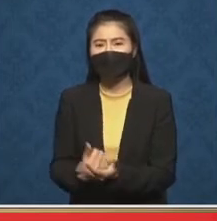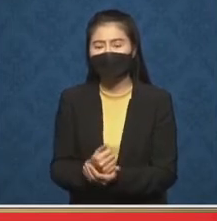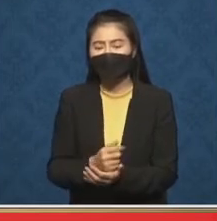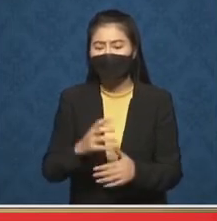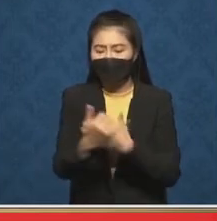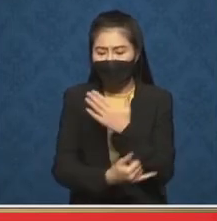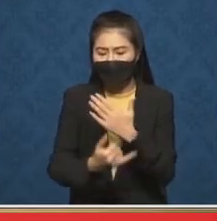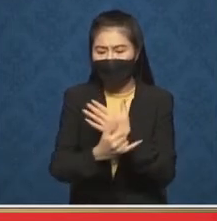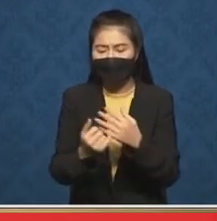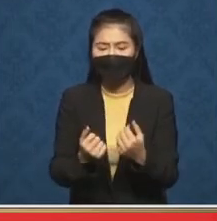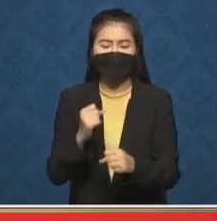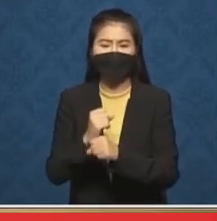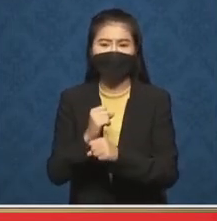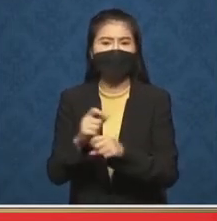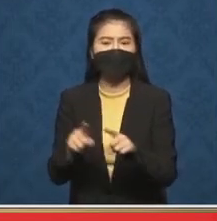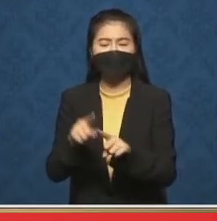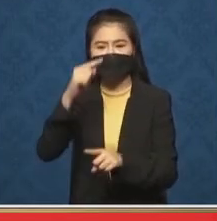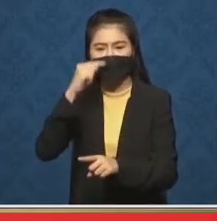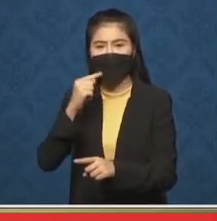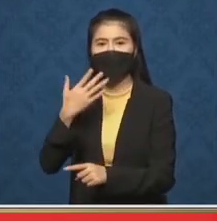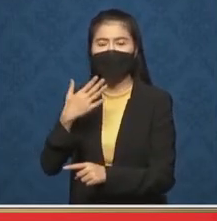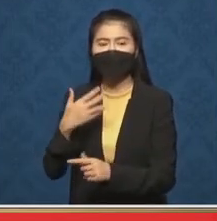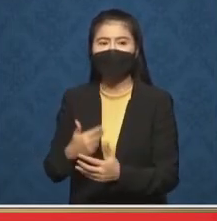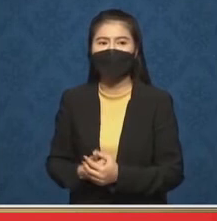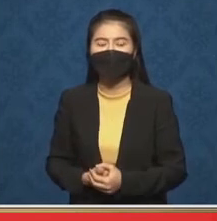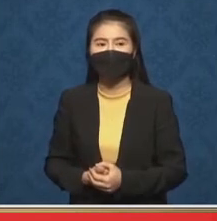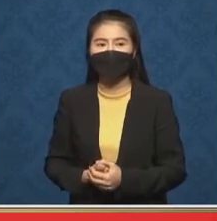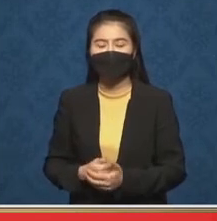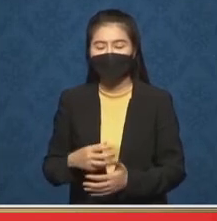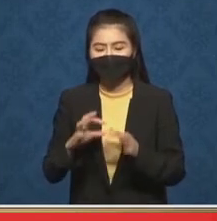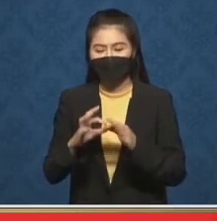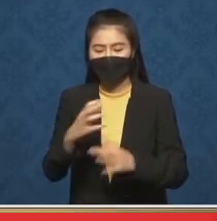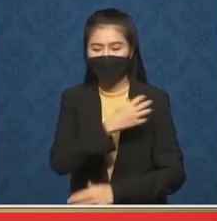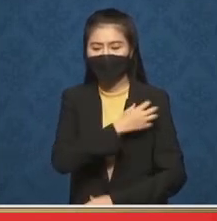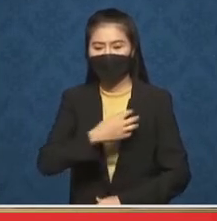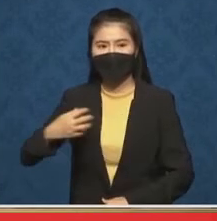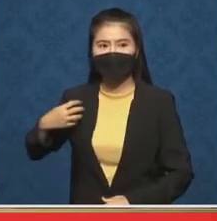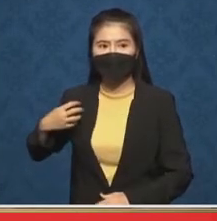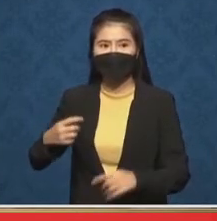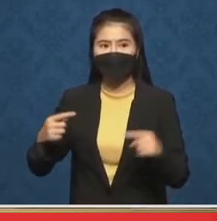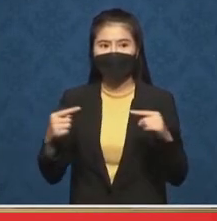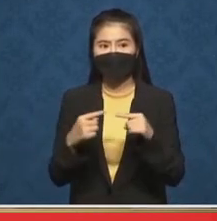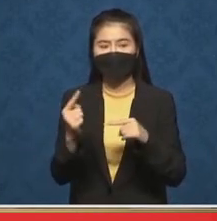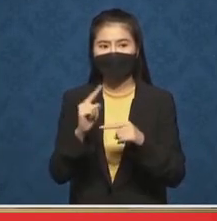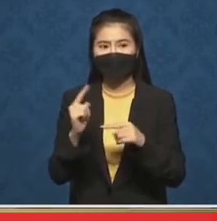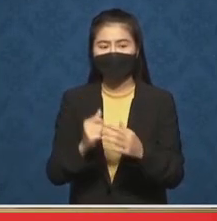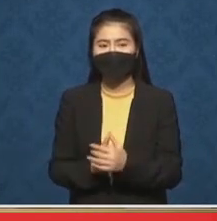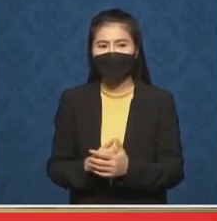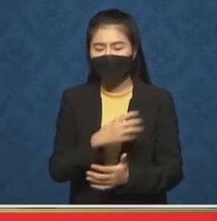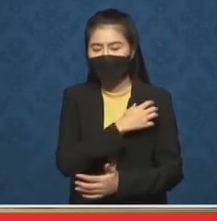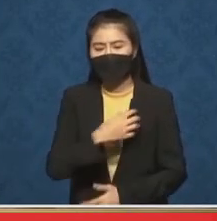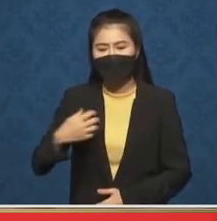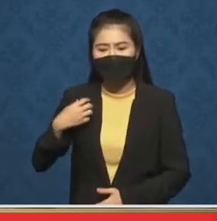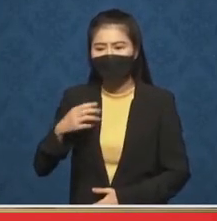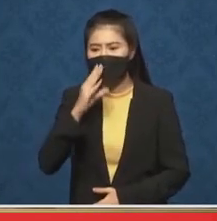เศษไปตรงนี้ทเราติ่งและอกรปแบบหนทกตที่ทานชอบพูดว่า ตูดไม่มีความจำเป็ต